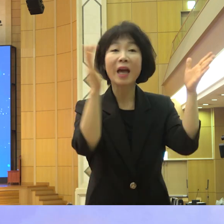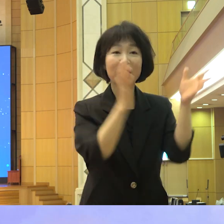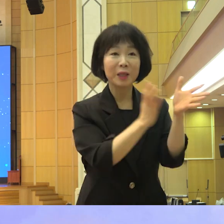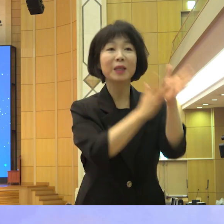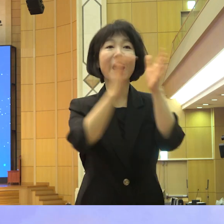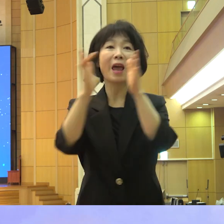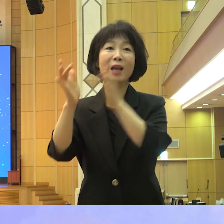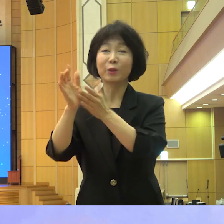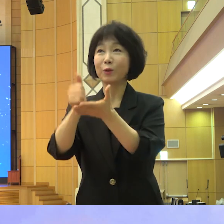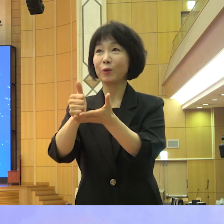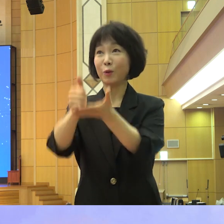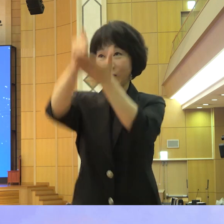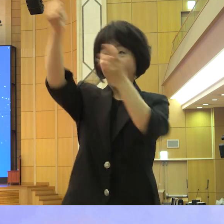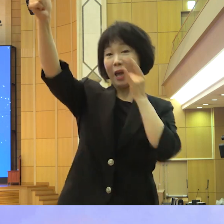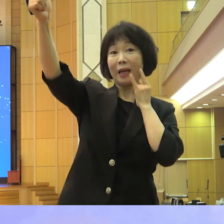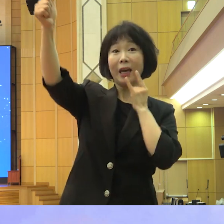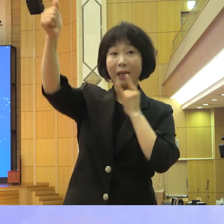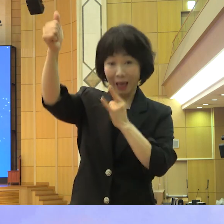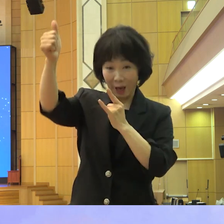인도하셔요.